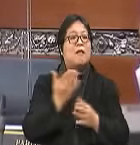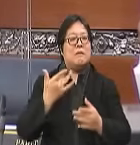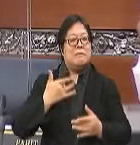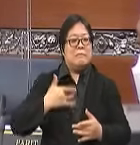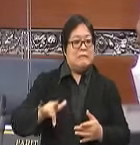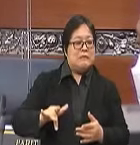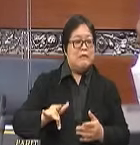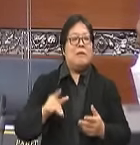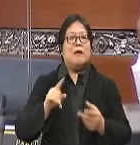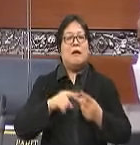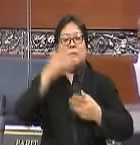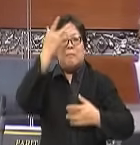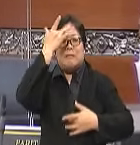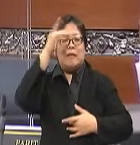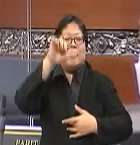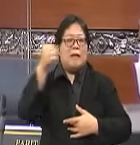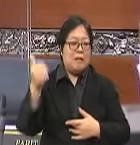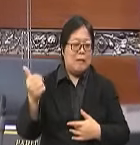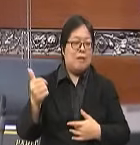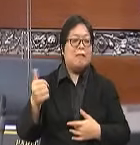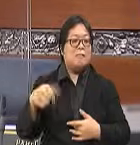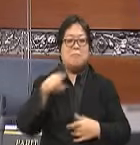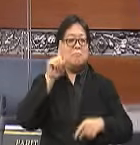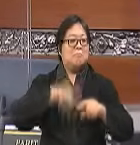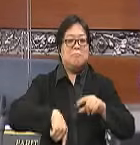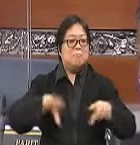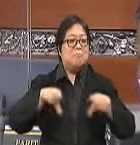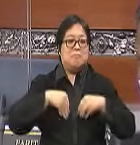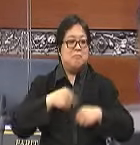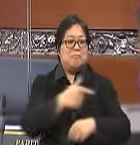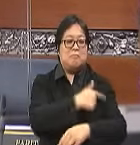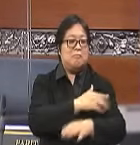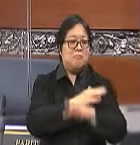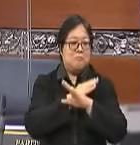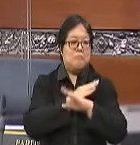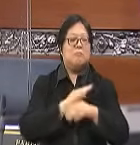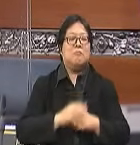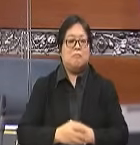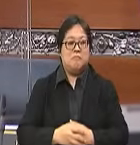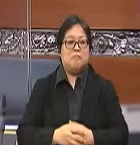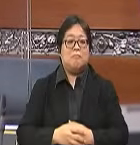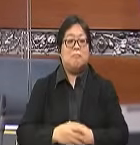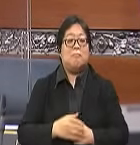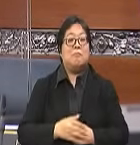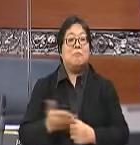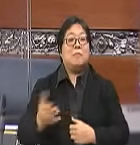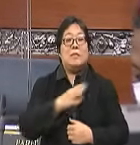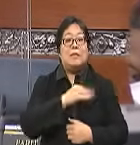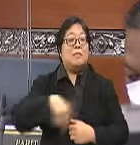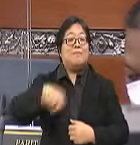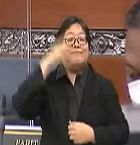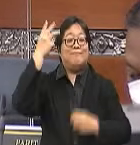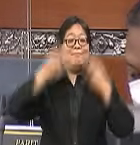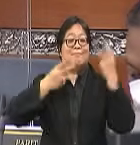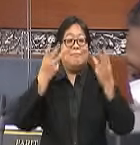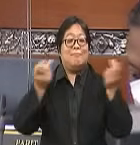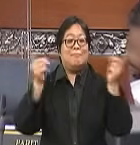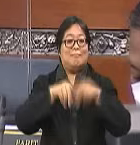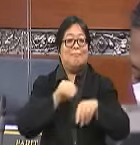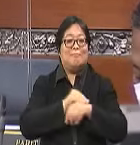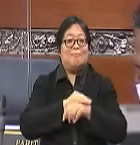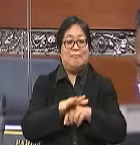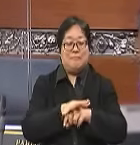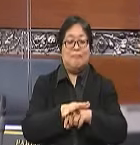alhamdan mempunyai penyakit-penyakit tertentu yang tidak membolehkan Mereka menerima Bachsin krannya di diimbangi kesan yang